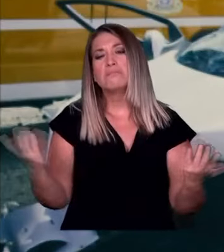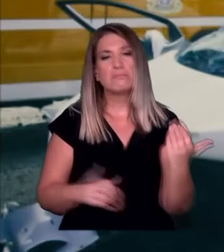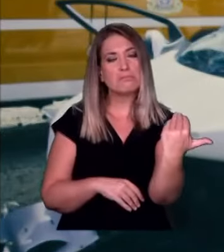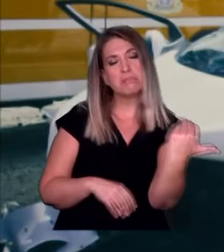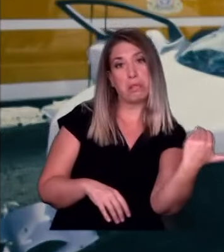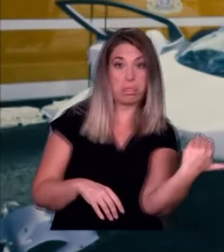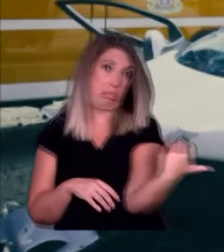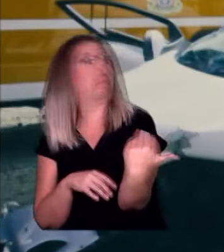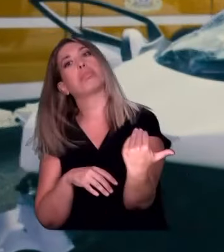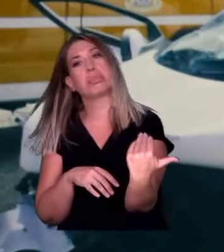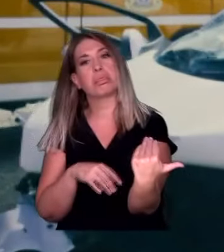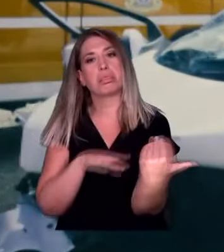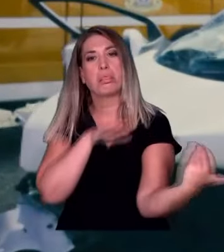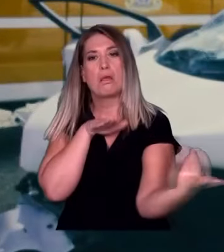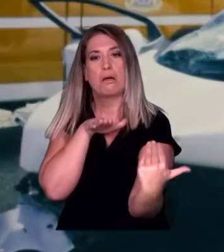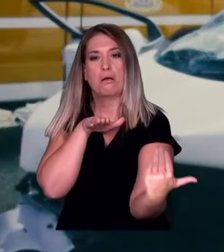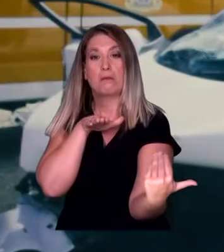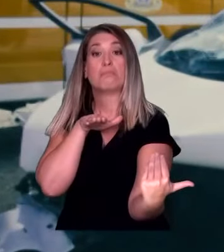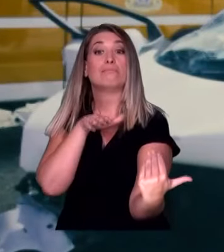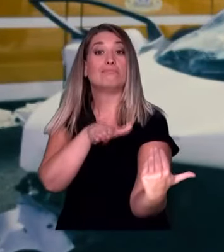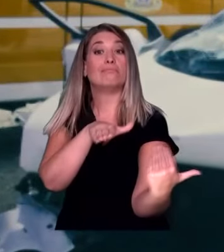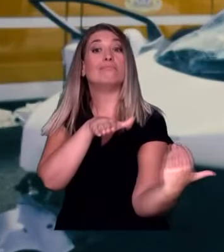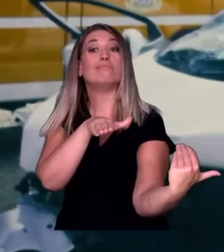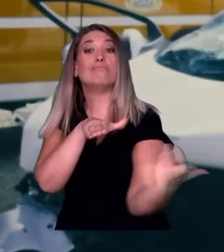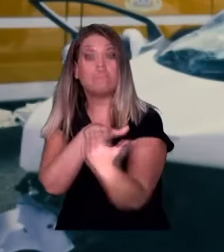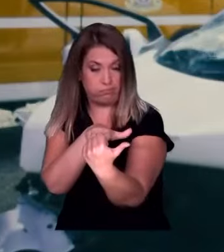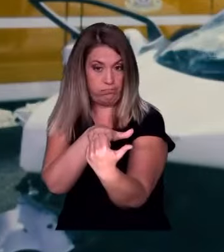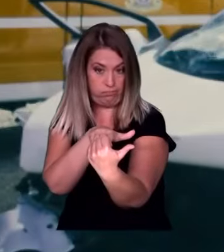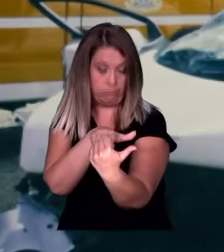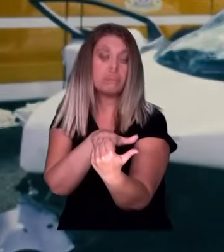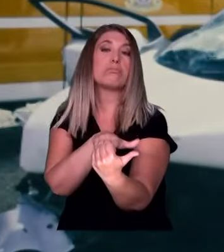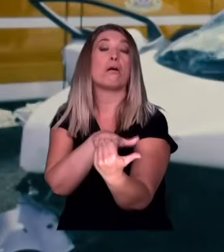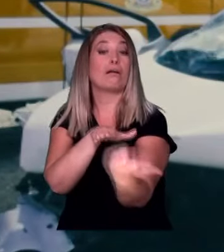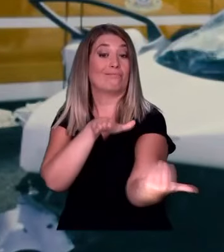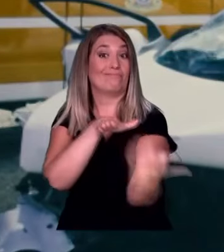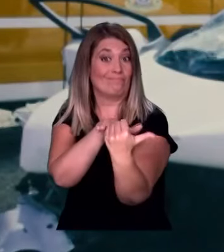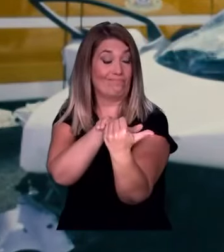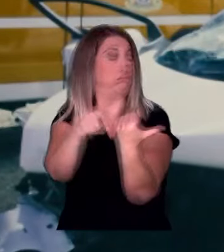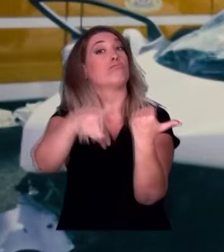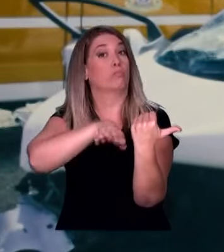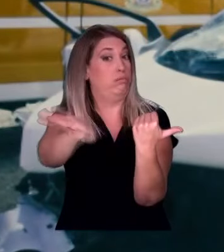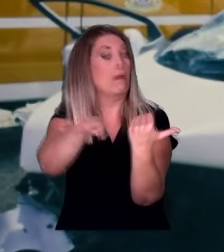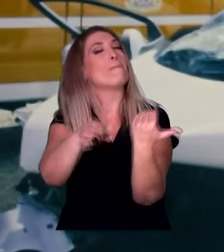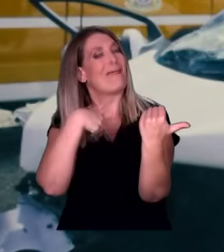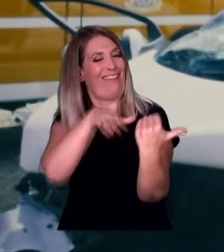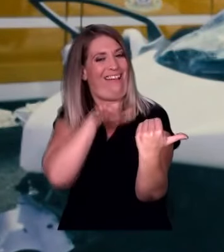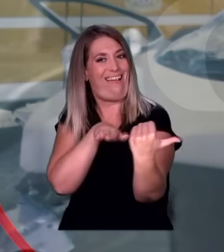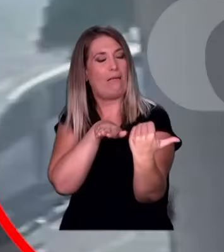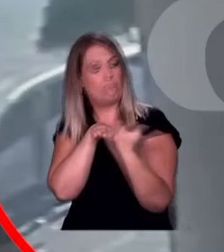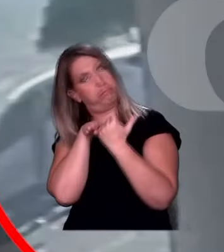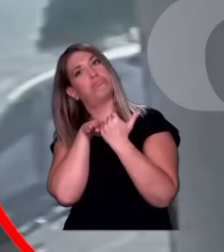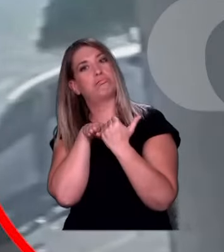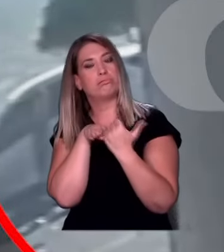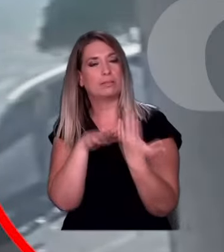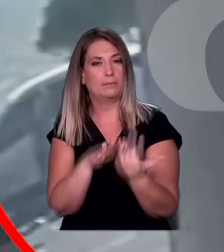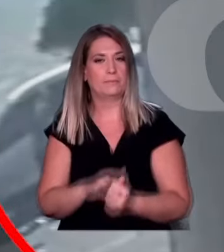Κάνει τον έλεγχο το αυτοκίνητο του, ήταν με το πίσω αριστερά μέρος το αυτοκίνητο του. Τρακάρει πρώτα στην μπροστινή μου και μετά ξανά.